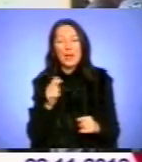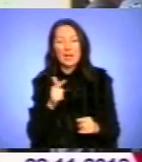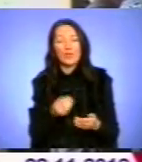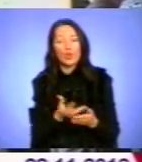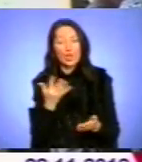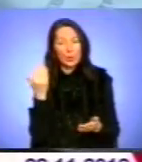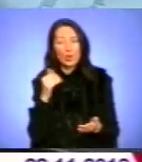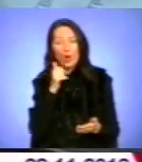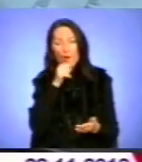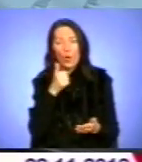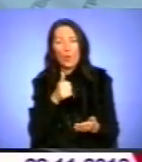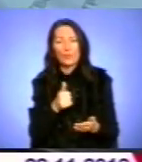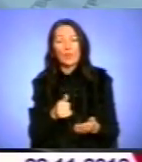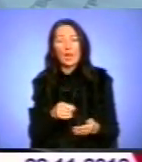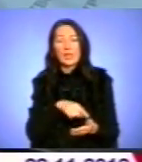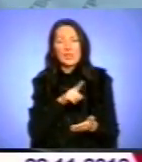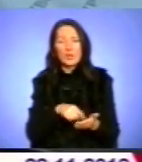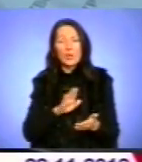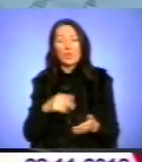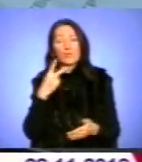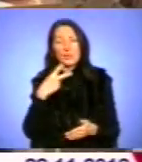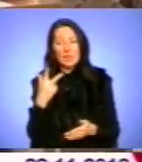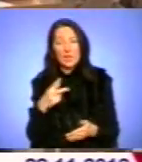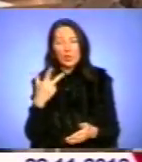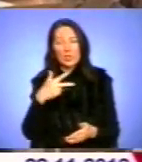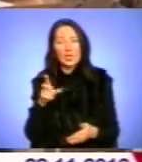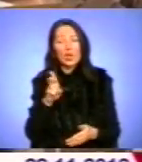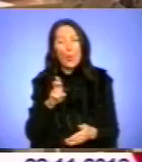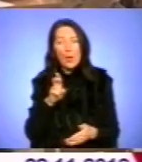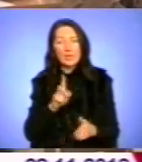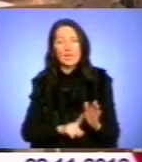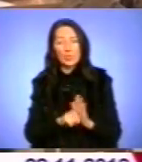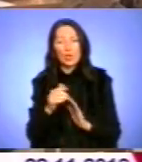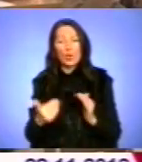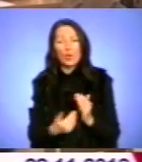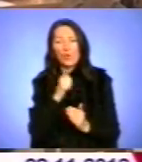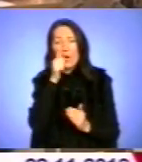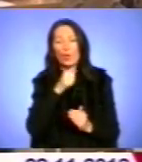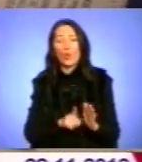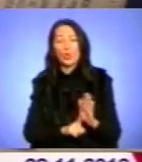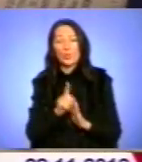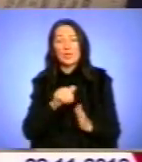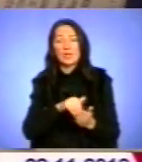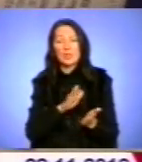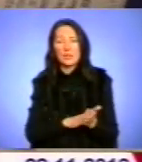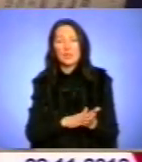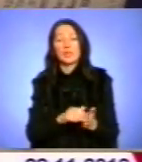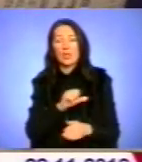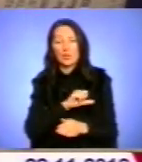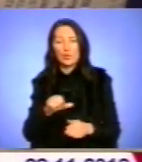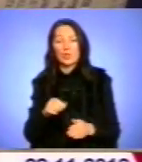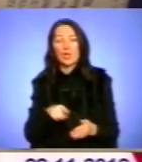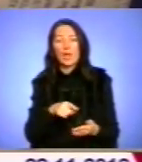року. Тестування проходитимуть 23 і 30 березня. А з початку нового року розпочнеться реєстрація на зовнішнє